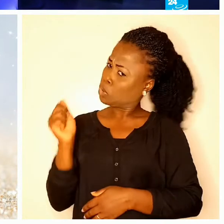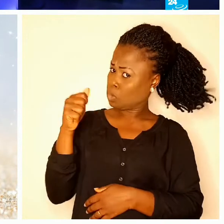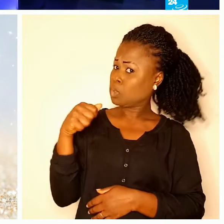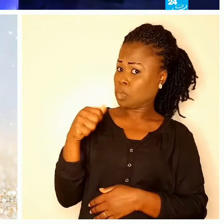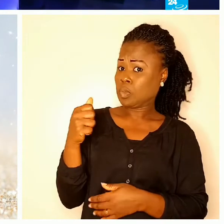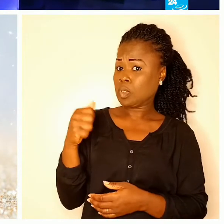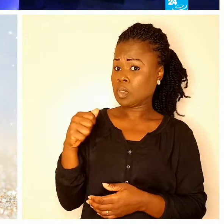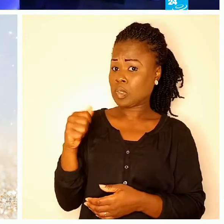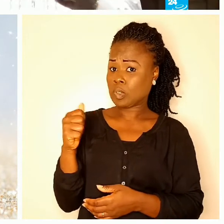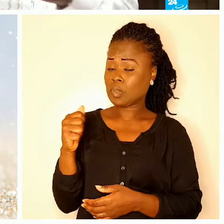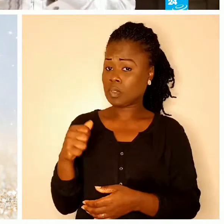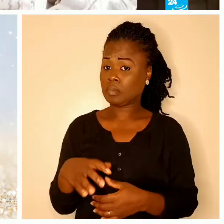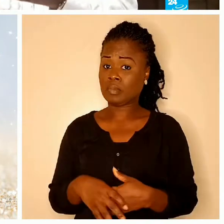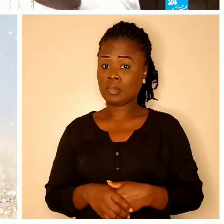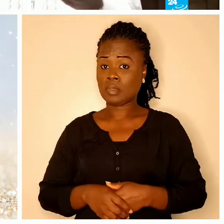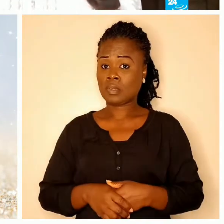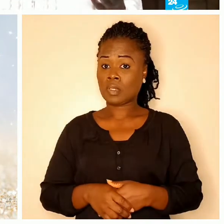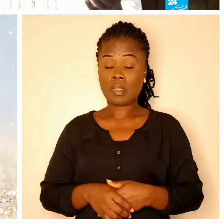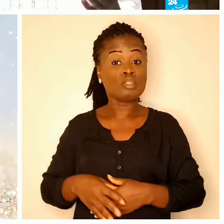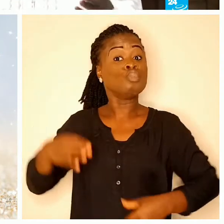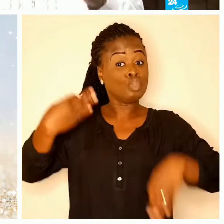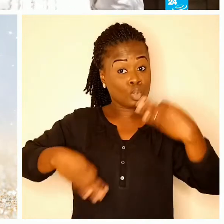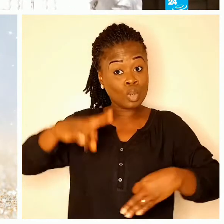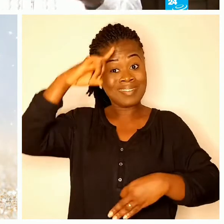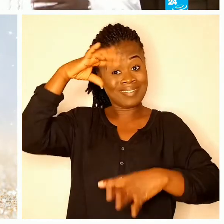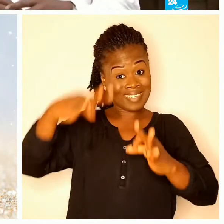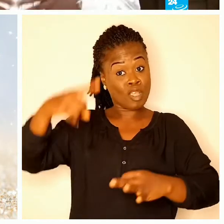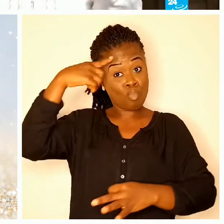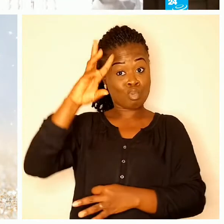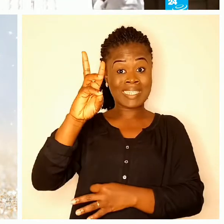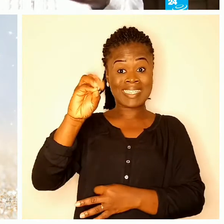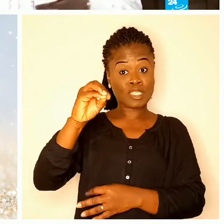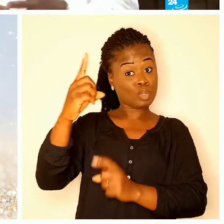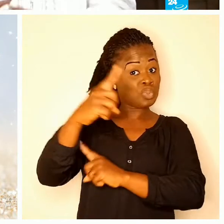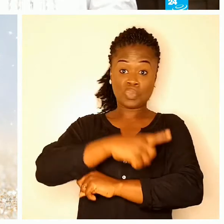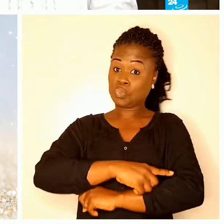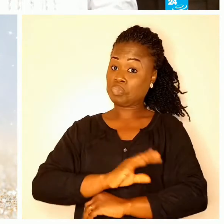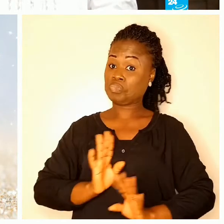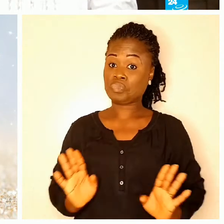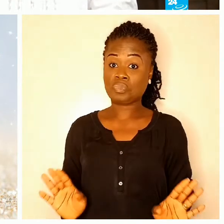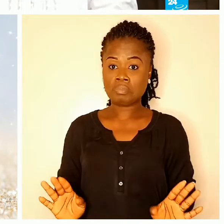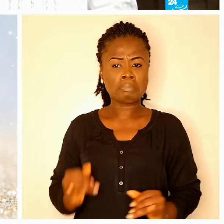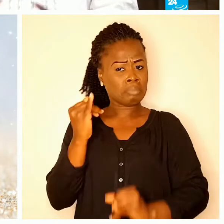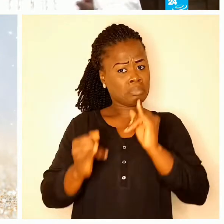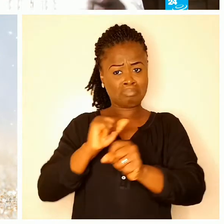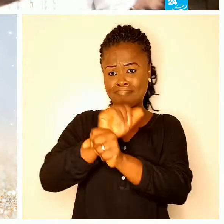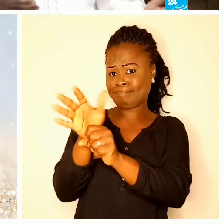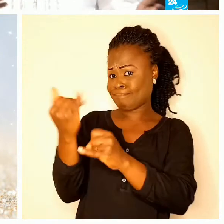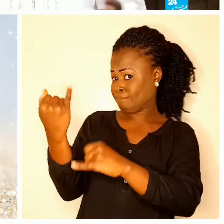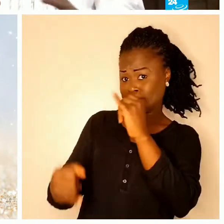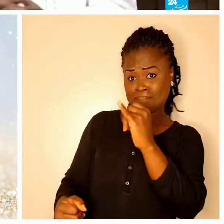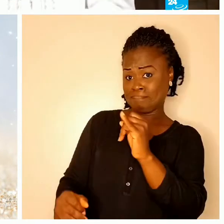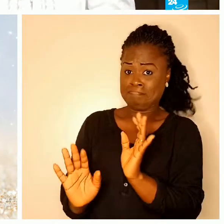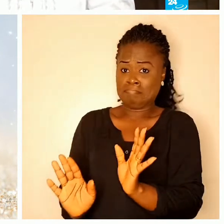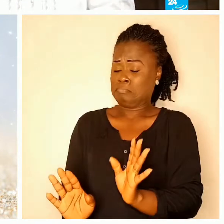Naturellement. Naturellement. Le juge a fait un arrêt pour 60 jours ou pour la durée de la pandémie. Quand elle finira naturellement,